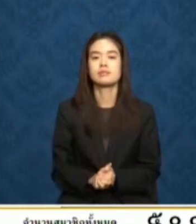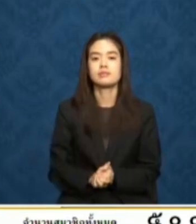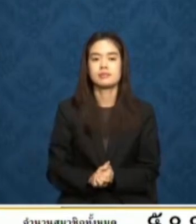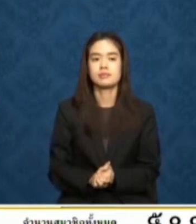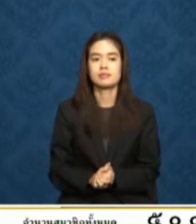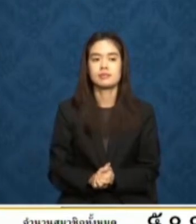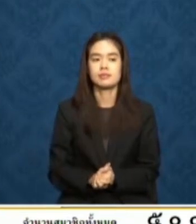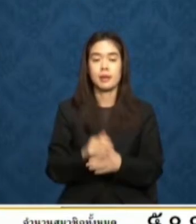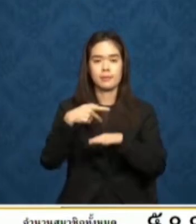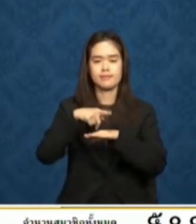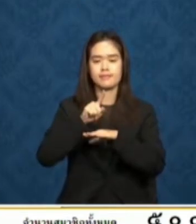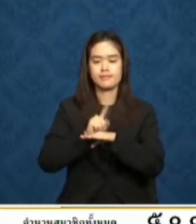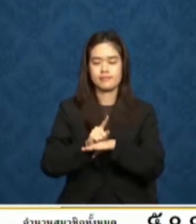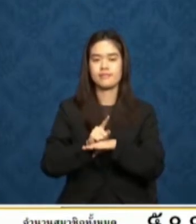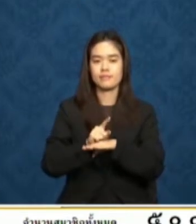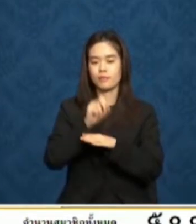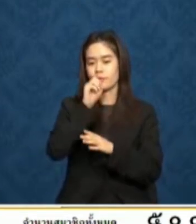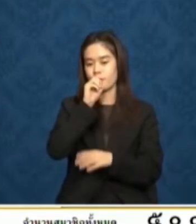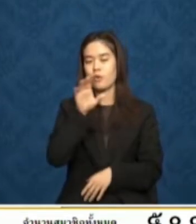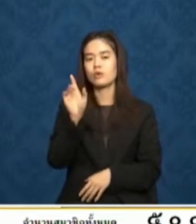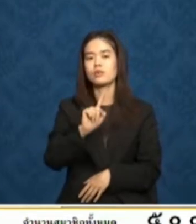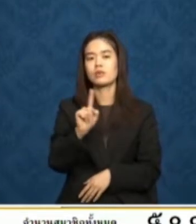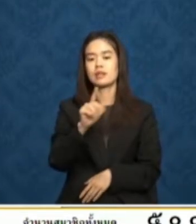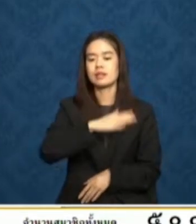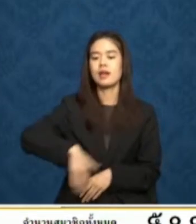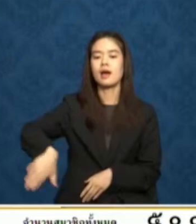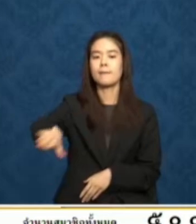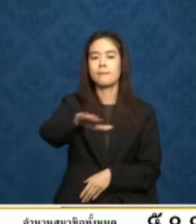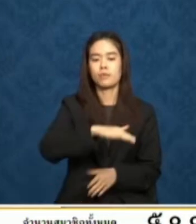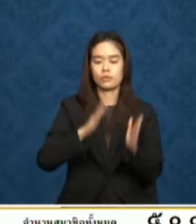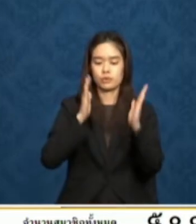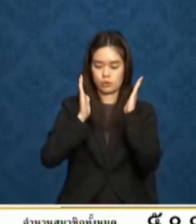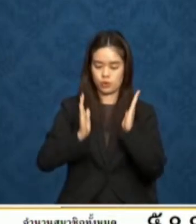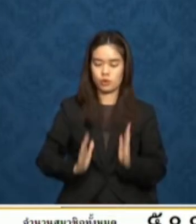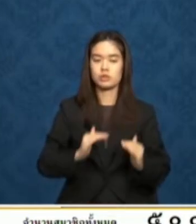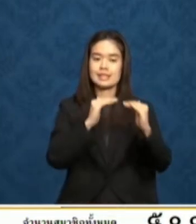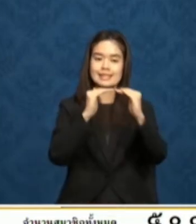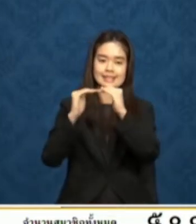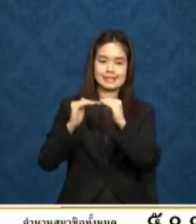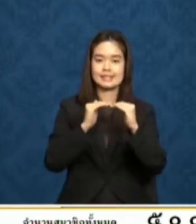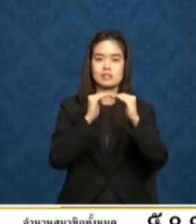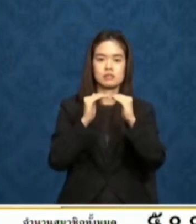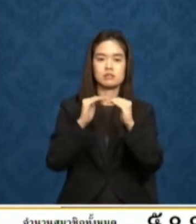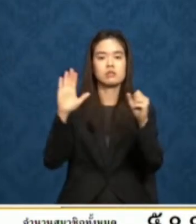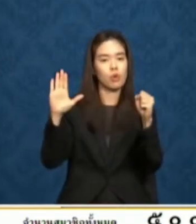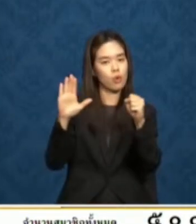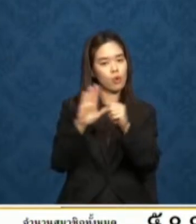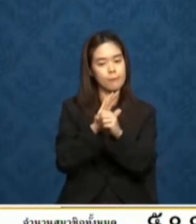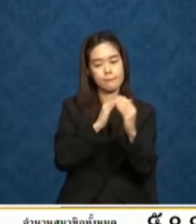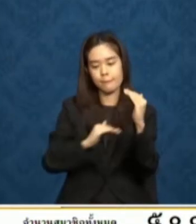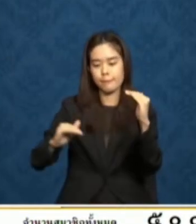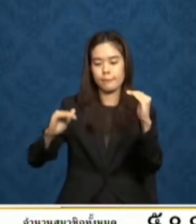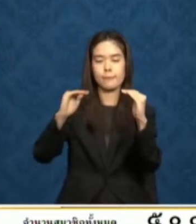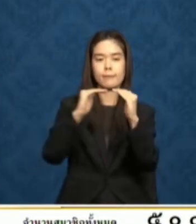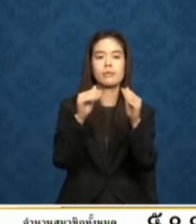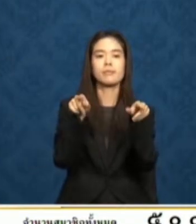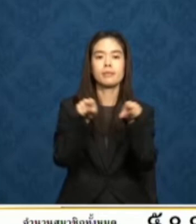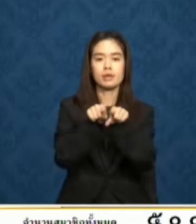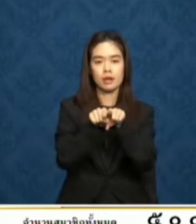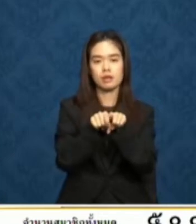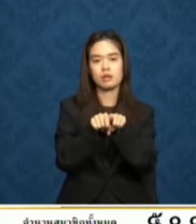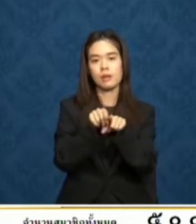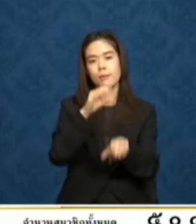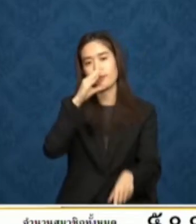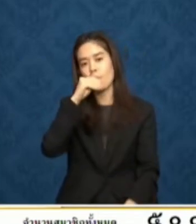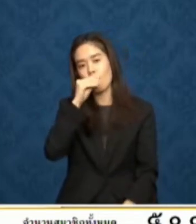ธรรมธานครับ มนุย์ทุกคนเกิดมาควรได้รบสิทธิ ที่เท่าเทียมและมีความเสมอภาษย์ทั้งการพู